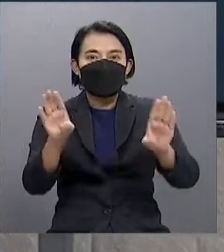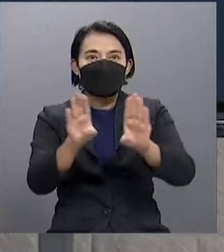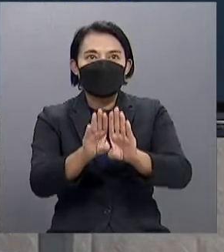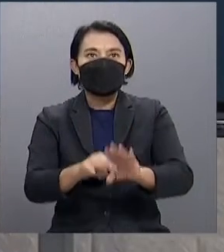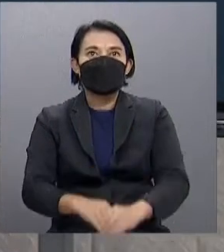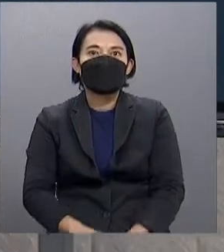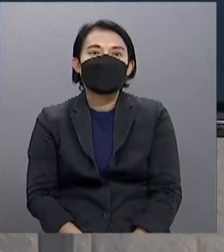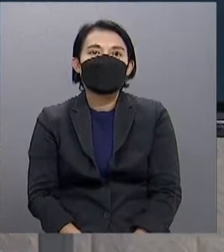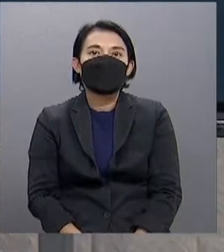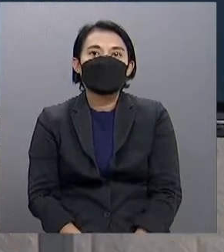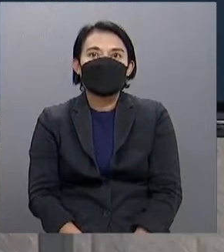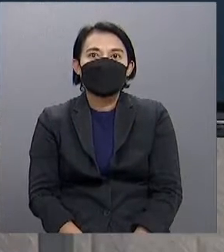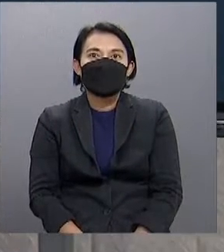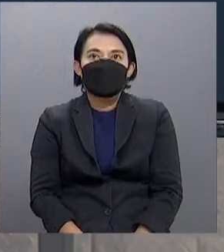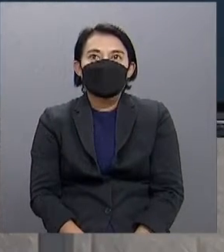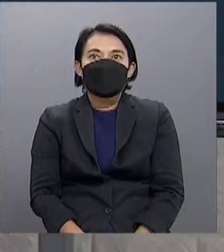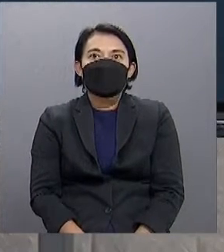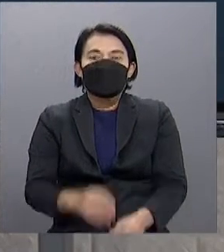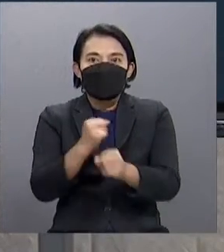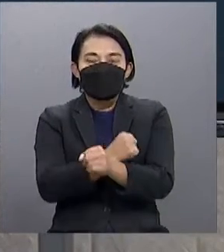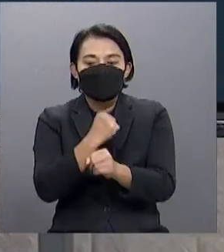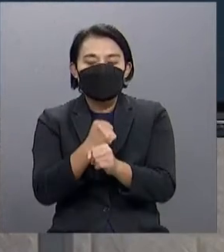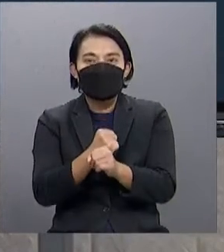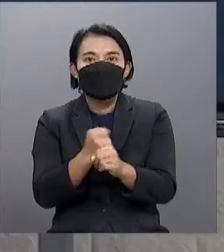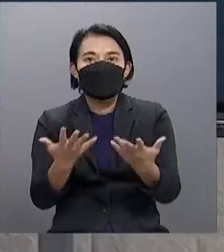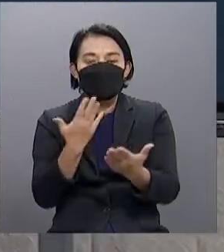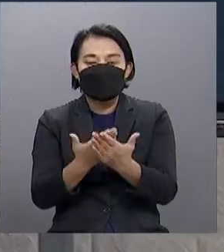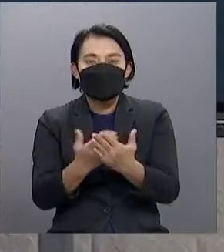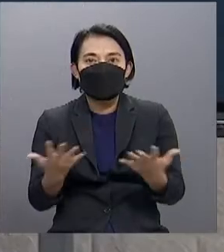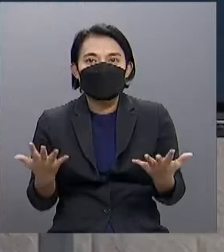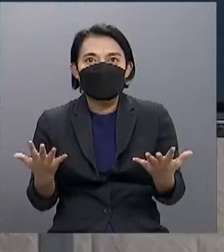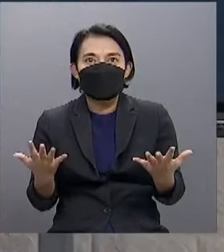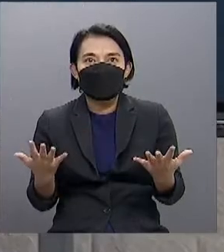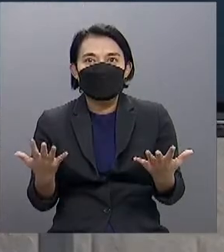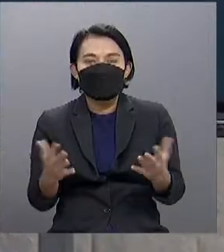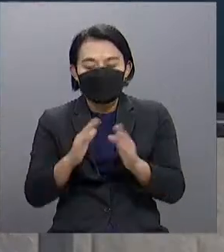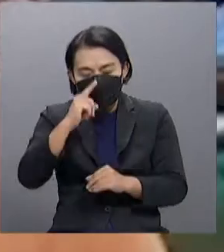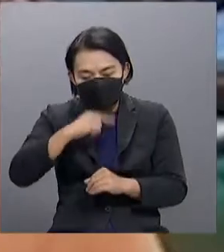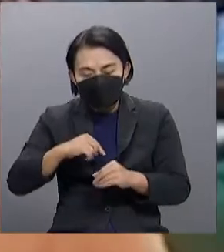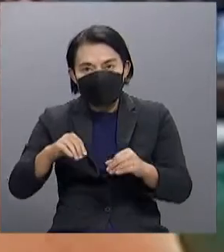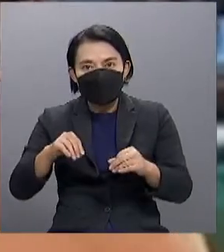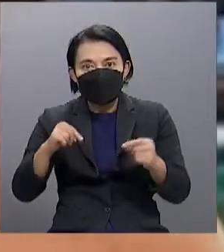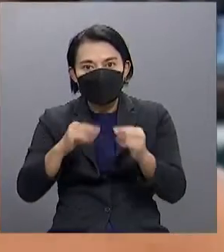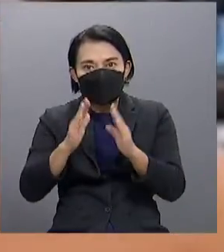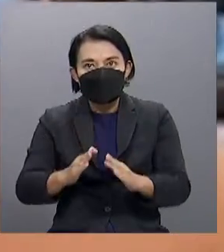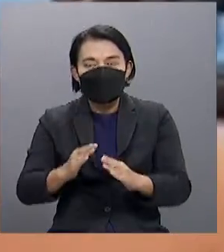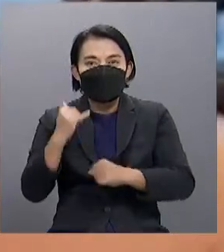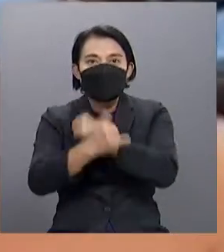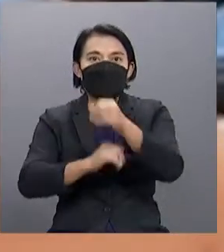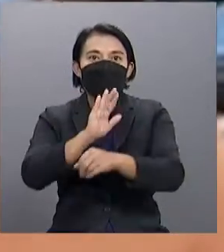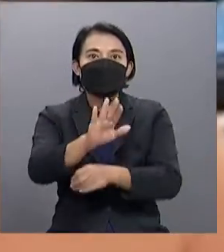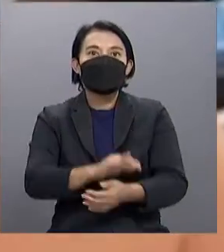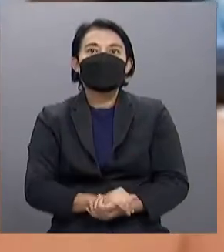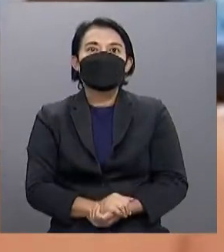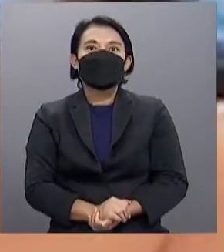ร้ายงานไม่มีเงินครับเดือดร้อนกันทั้งคนไทยและก็เพื่อนบ้านรายงานครับโทร